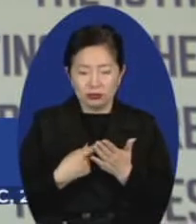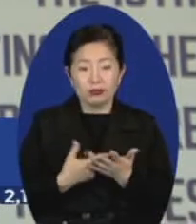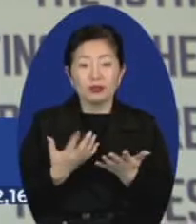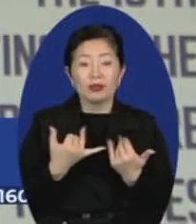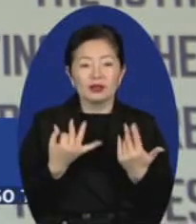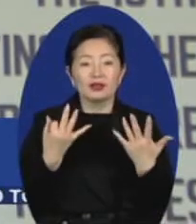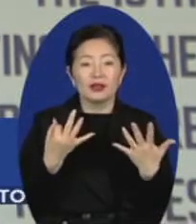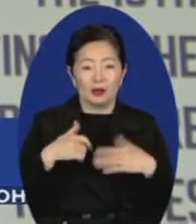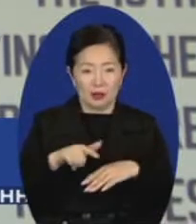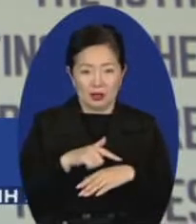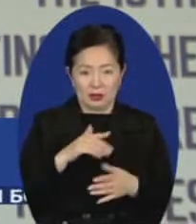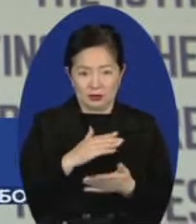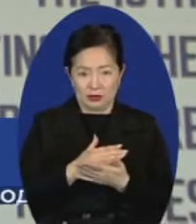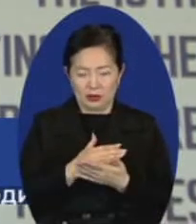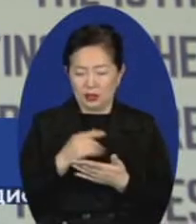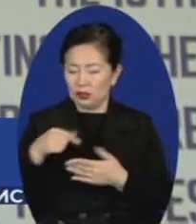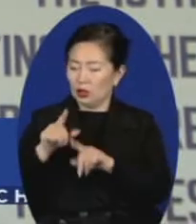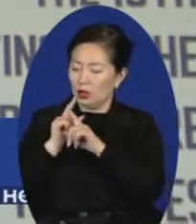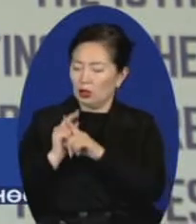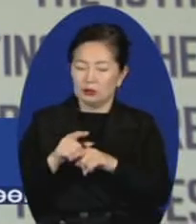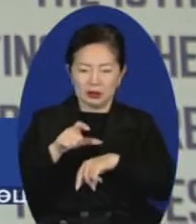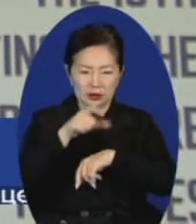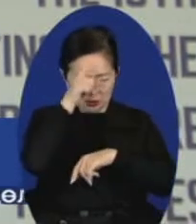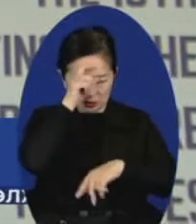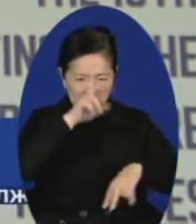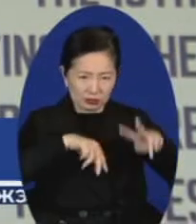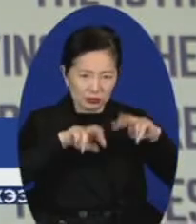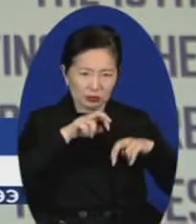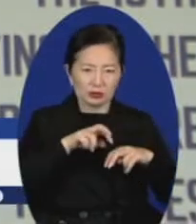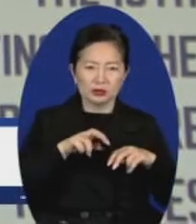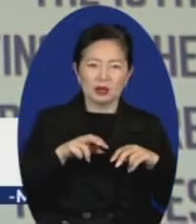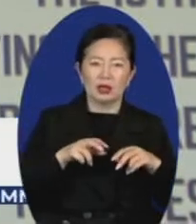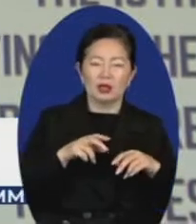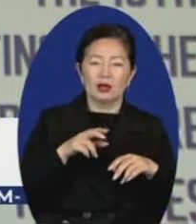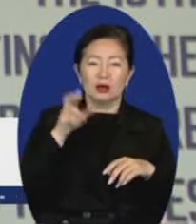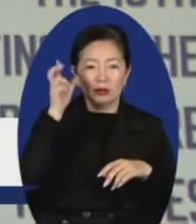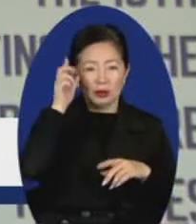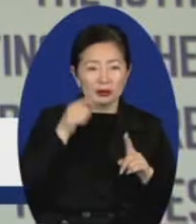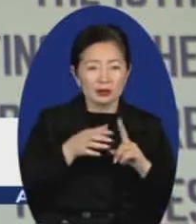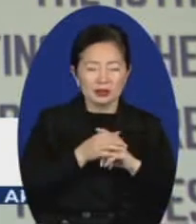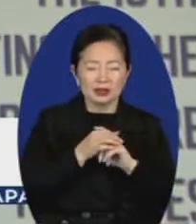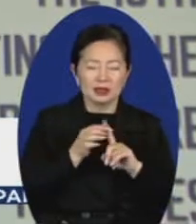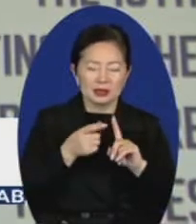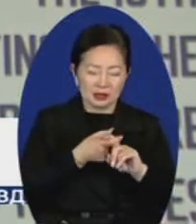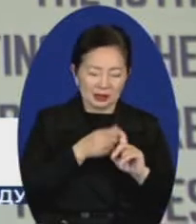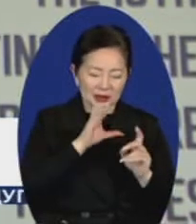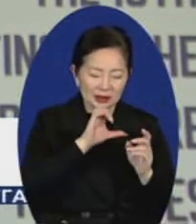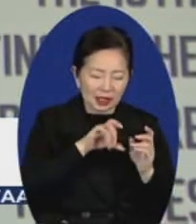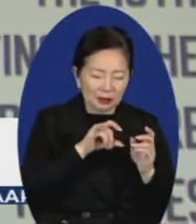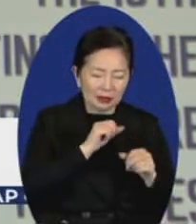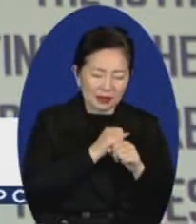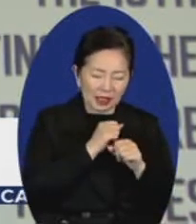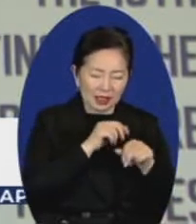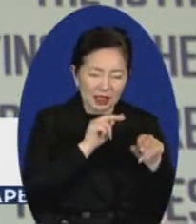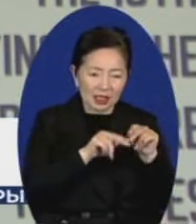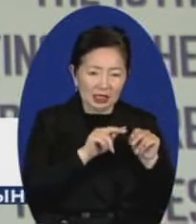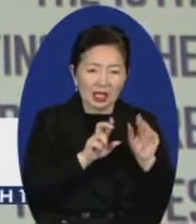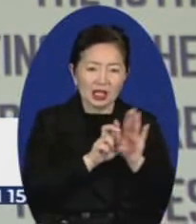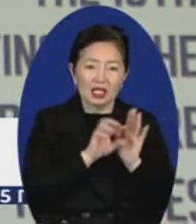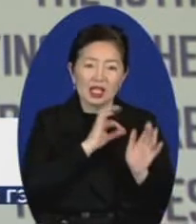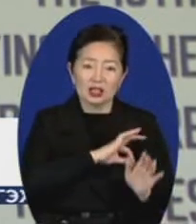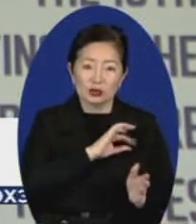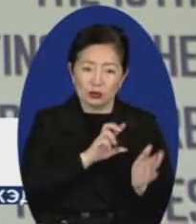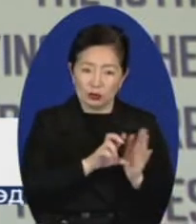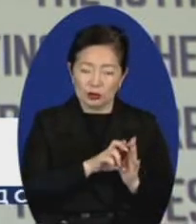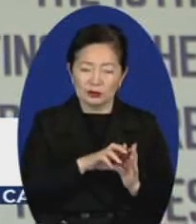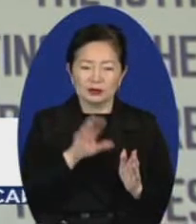амжилт. Үүнийг дагаад эрдэм шинжилгээ, судалгаа, түнжлэн боловсруулалтын салбарт маш өргөн дэлгэр ашиглаж болохоор байгаа. За цаашлаад